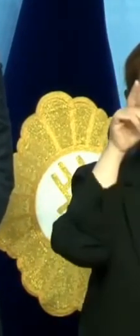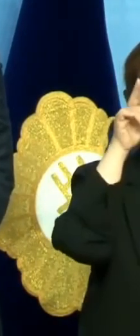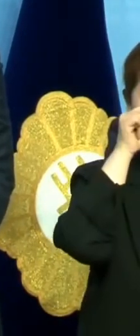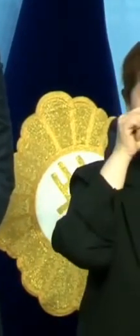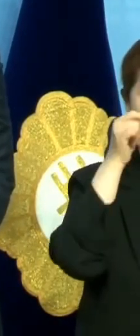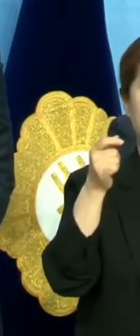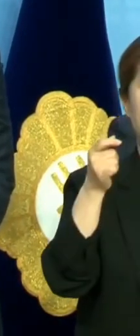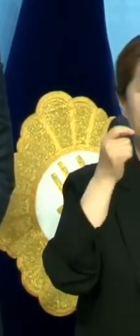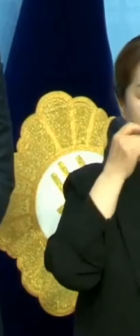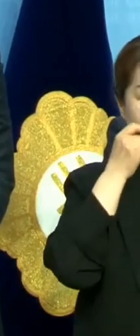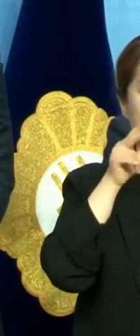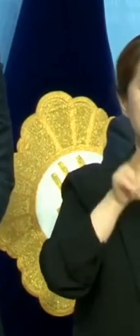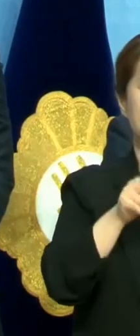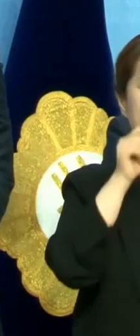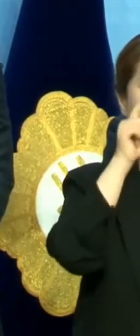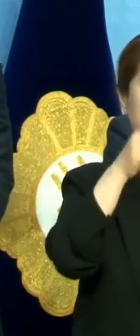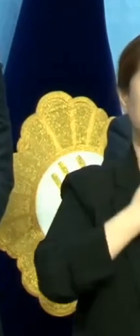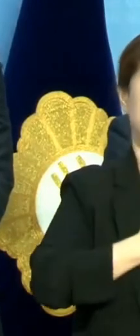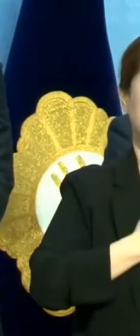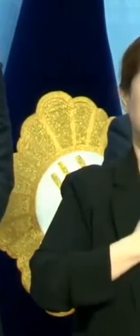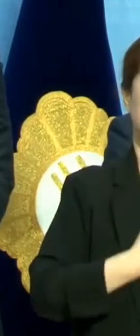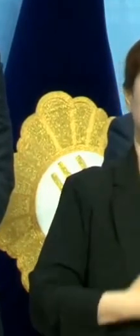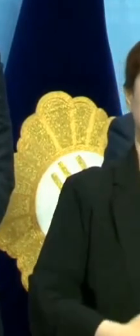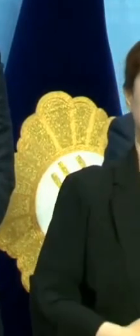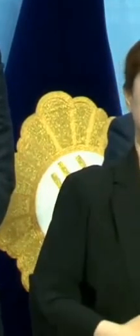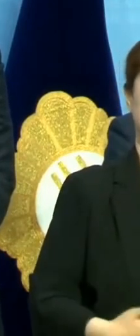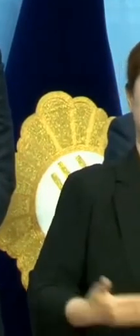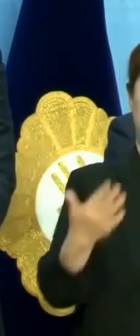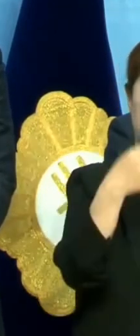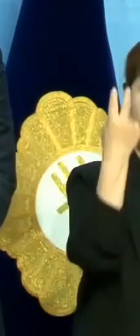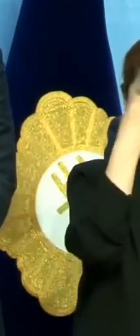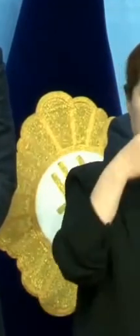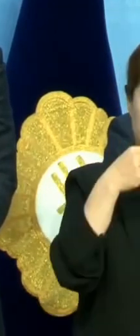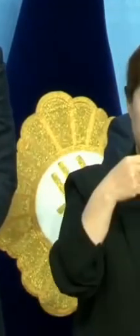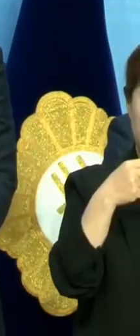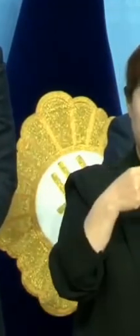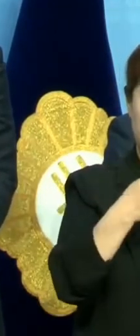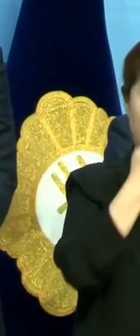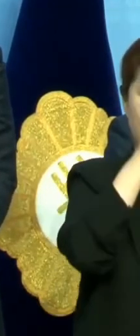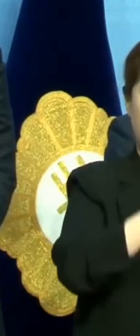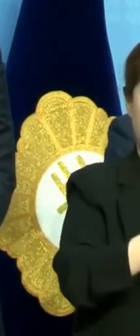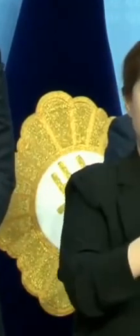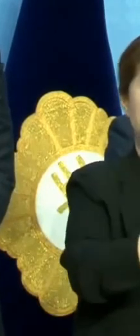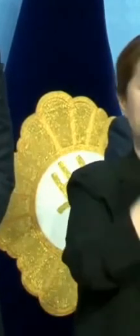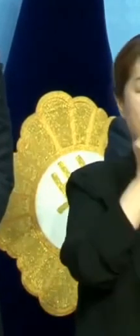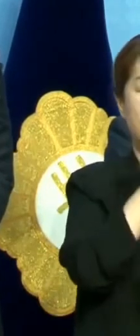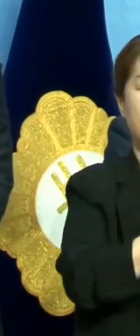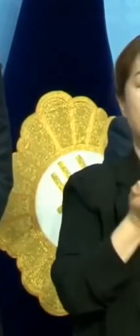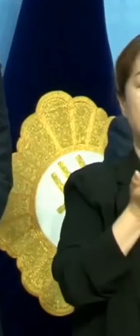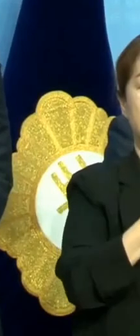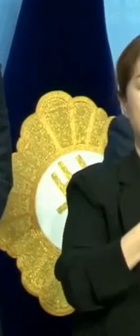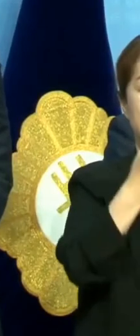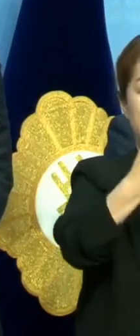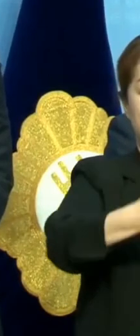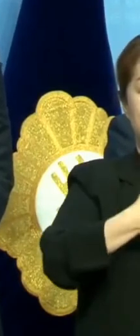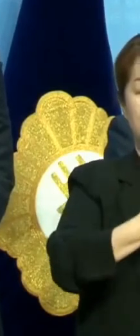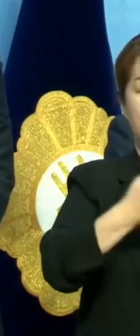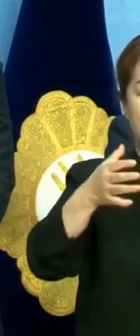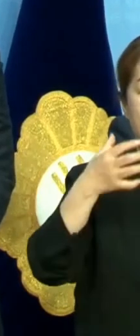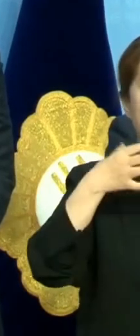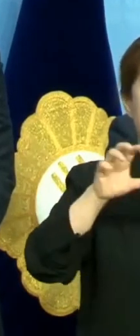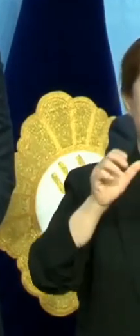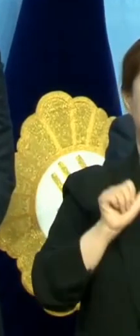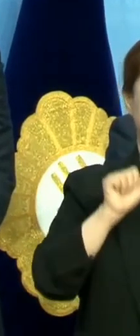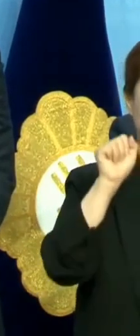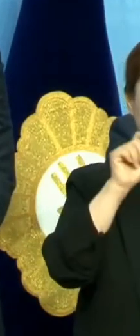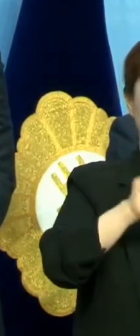감았는지 이제는 알았다. 너의 누명도 벗겨주고 너 이때까지 14년 동안 한 배구